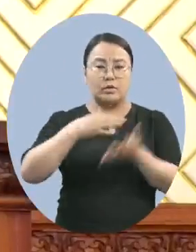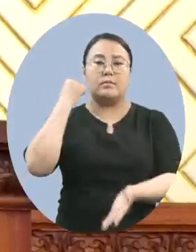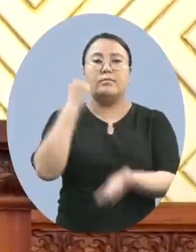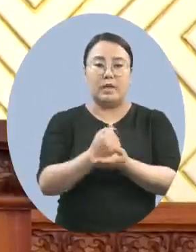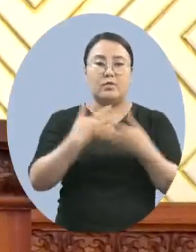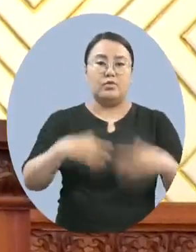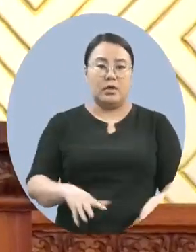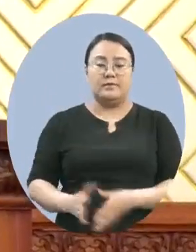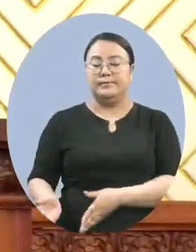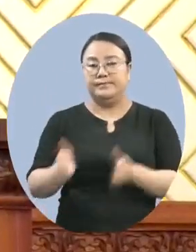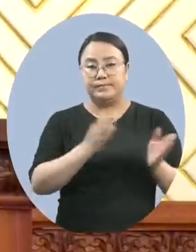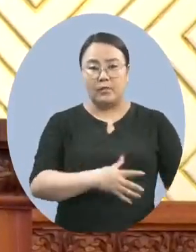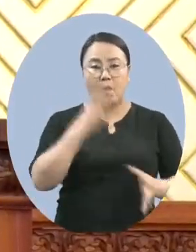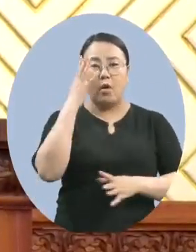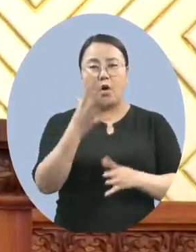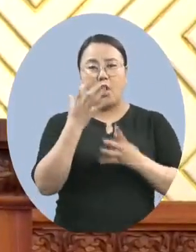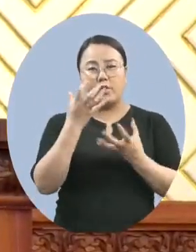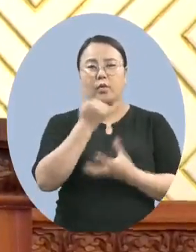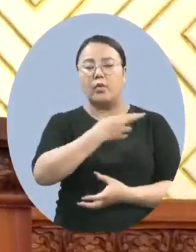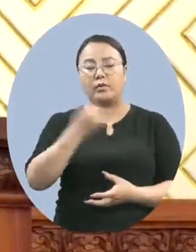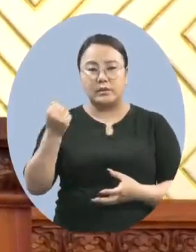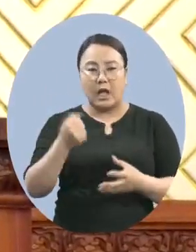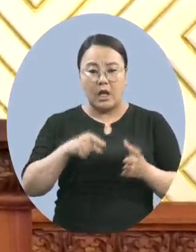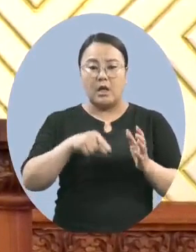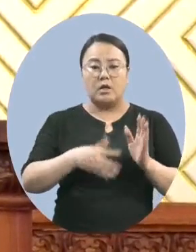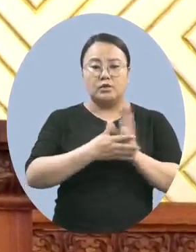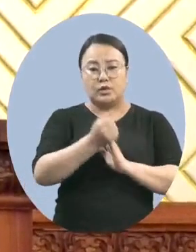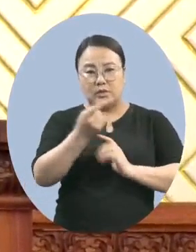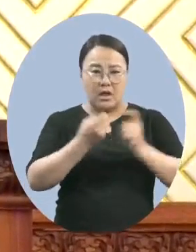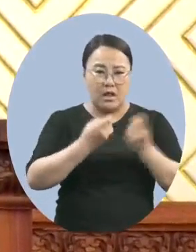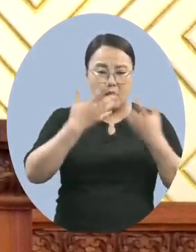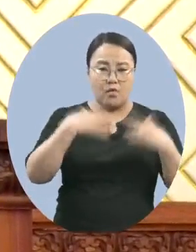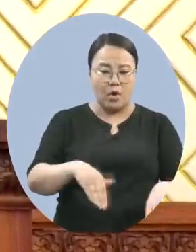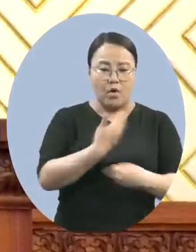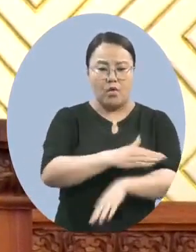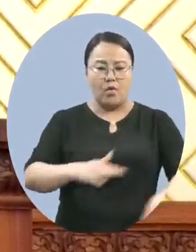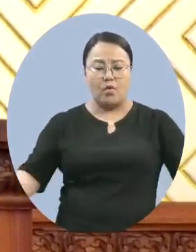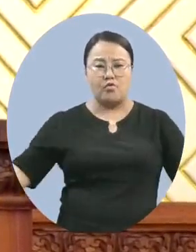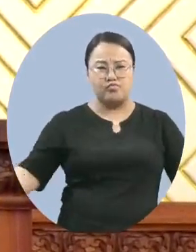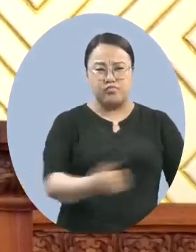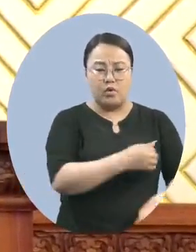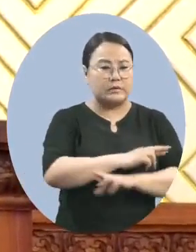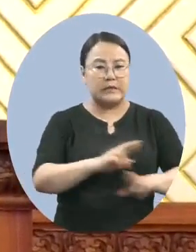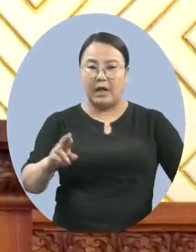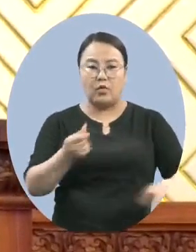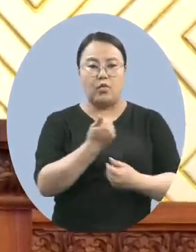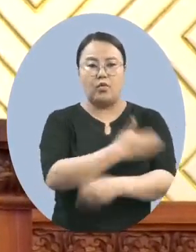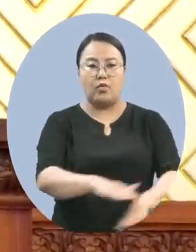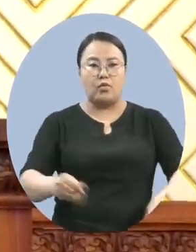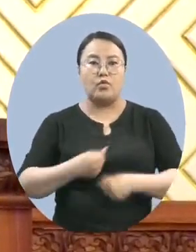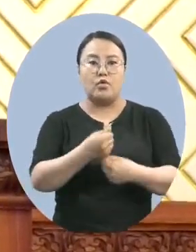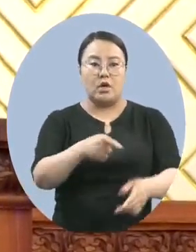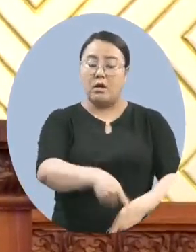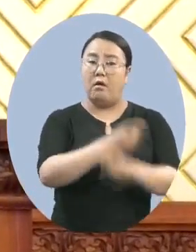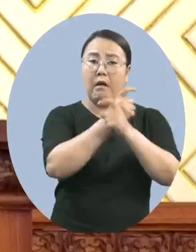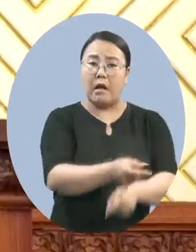Олон удаагийн хилцүүлэг их хурал дээр өрнцний үр дүнд хүүхд бүрд ялгаргүйгээр хүүхдийн мөнгийг олох болж байна. Энэ бол